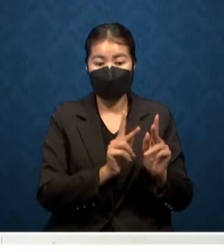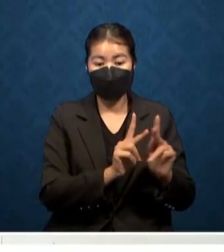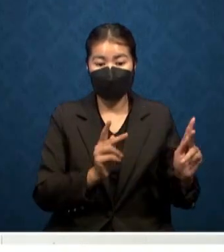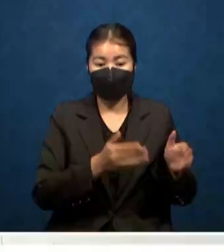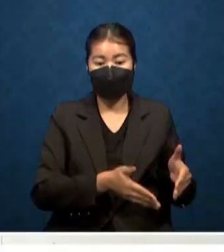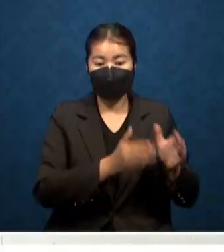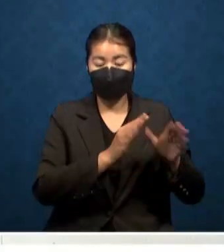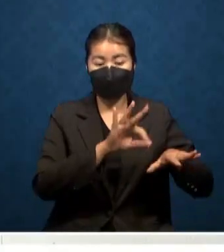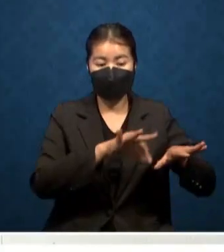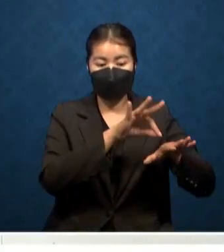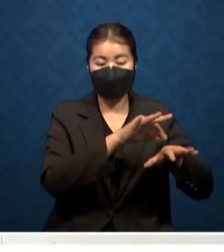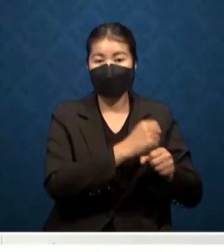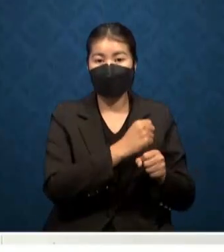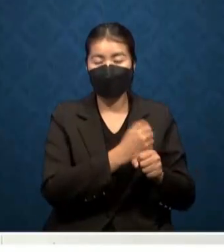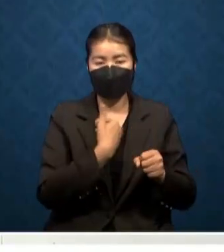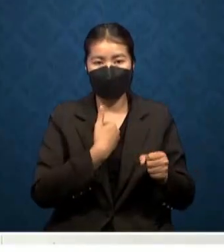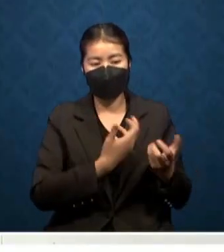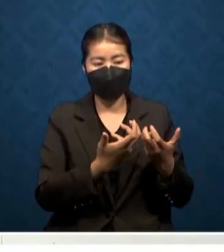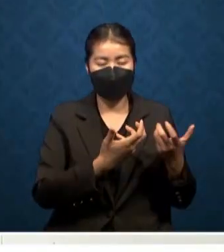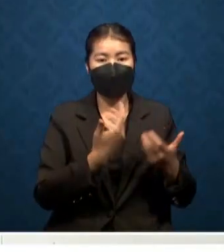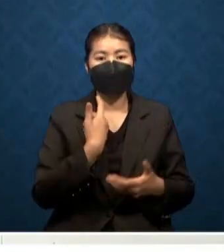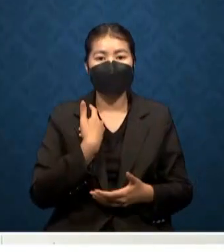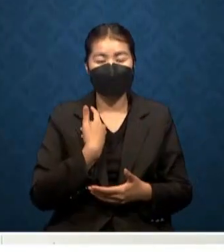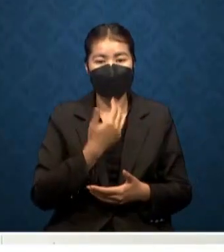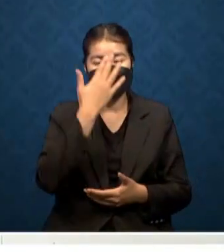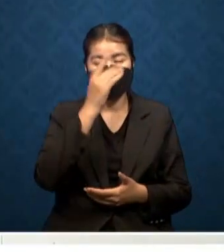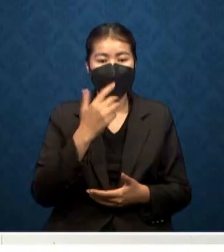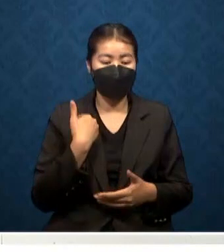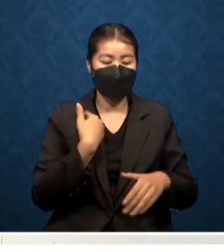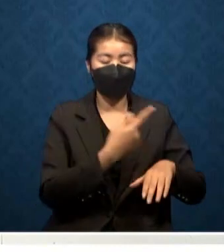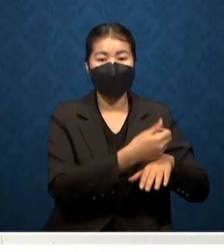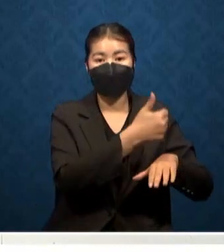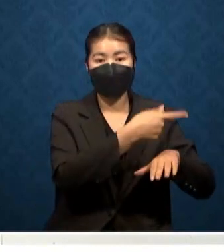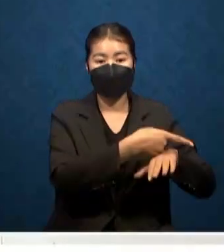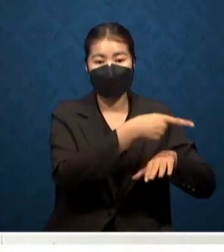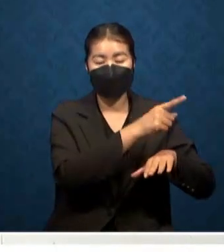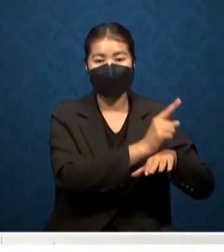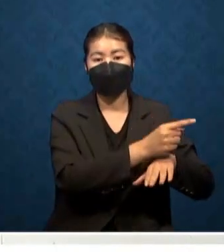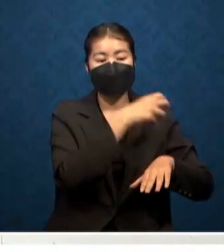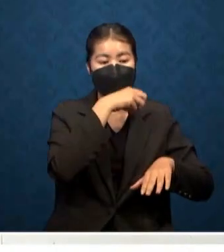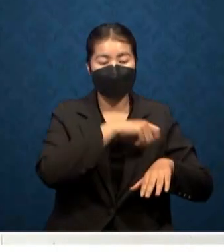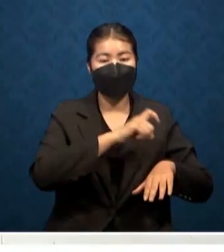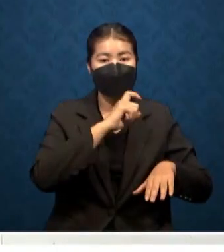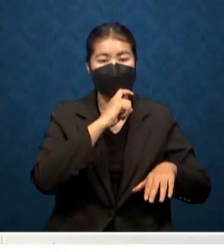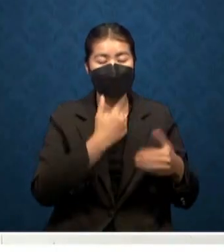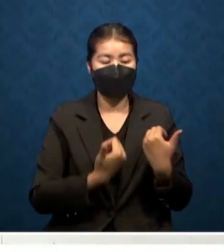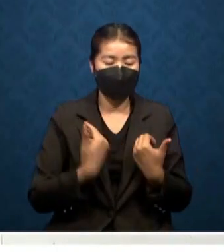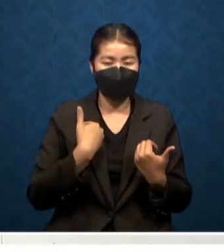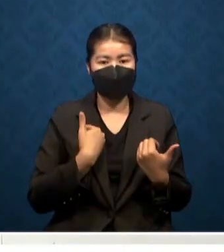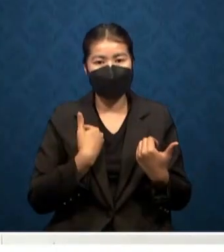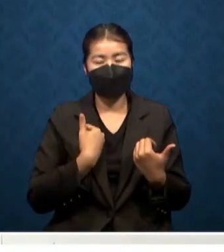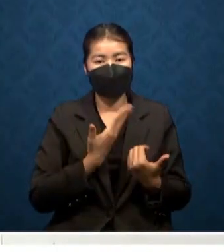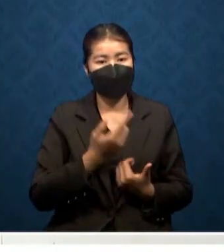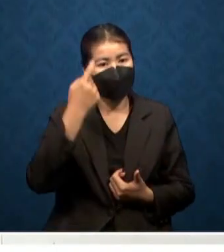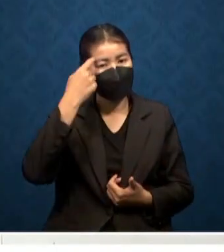มีความซับซ้อนนะครับตอนนั้นเรามีกรรมการผู้ทรงคุณวุฒิชุดเดิมนะครับซึ่งเรื่องนี้ก็ไฟท์กันพอสมควรในเรื่องของ